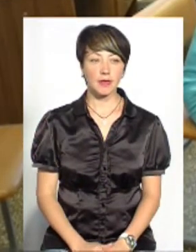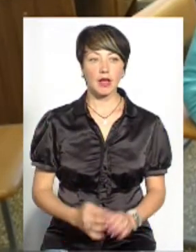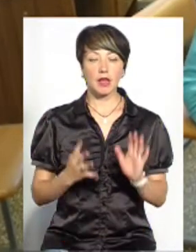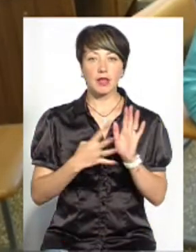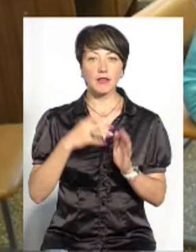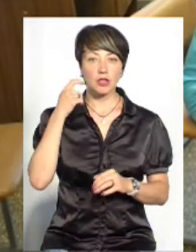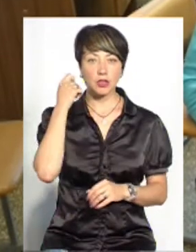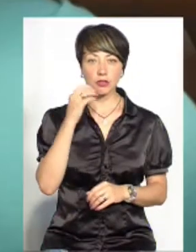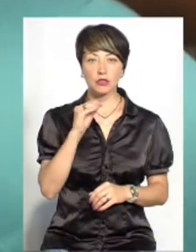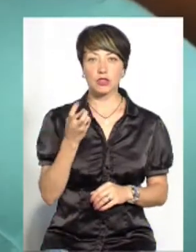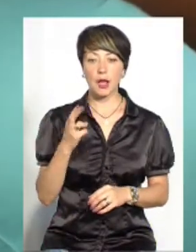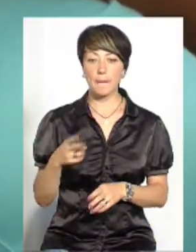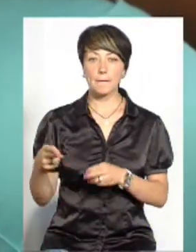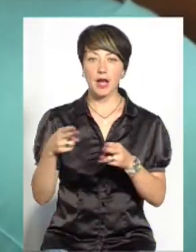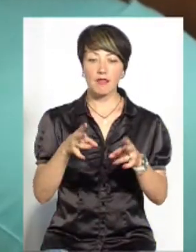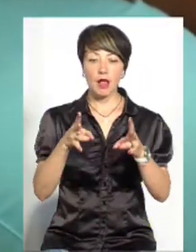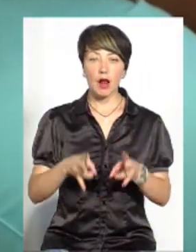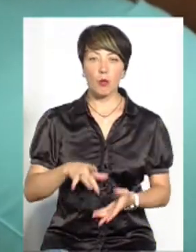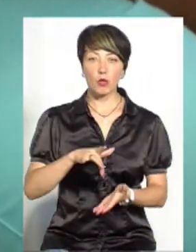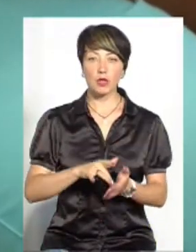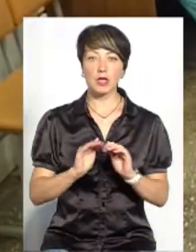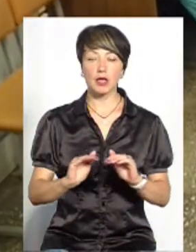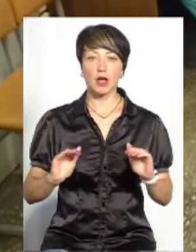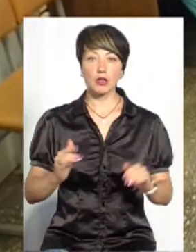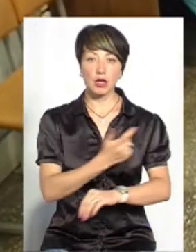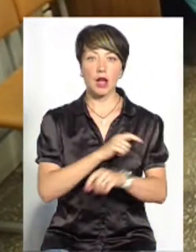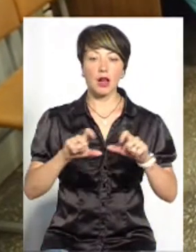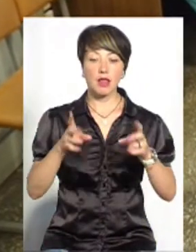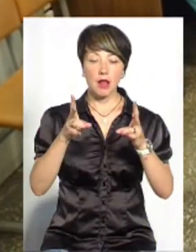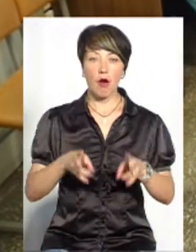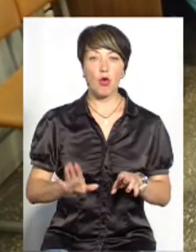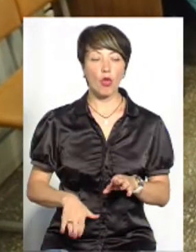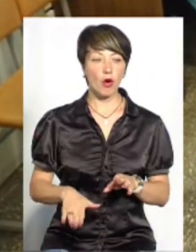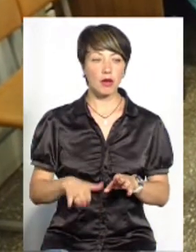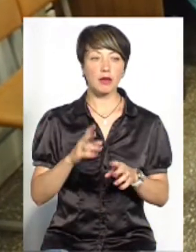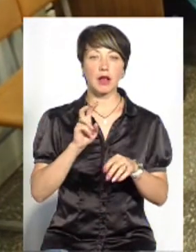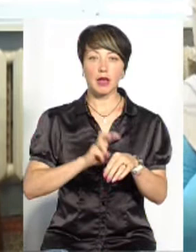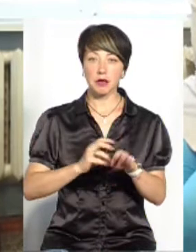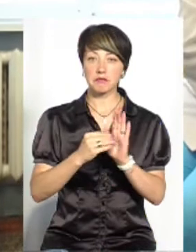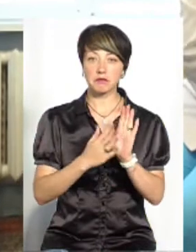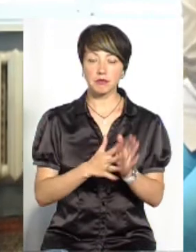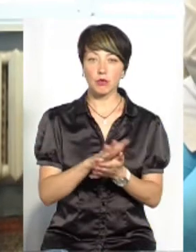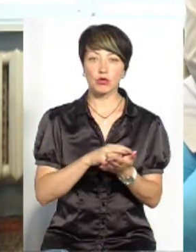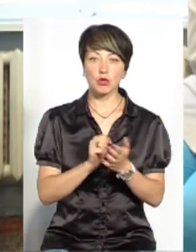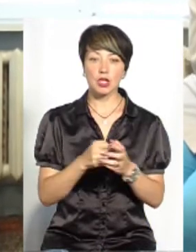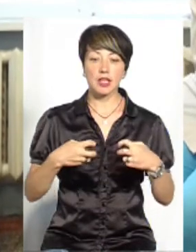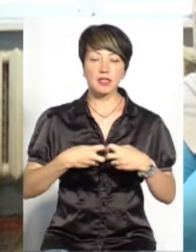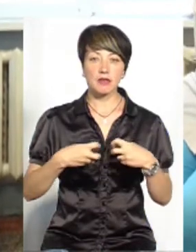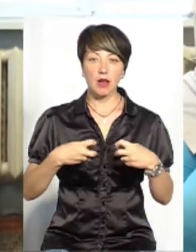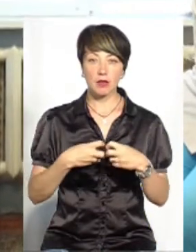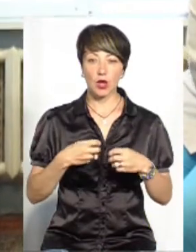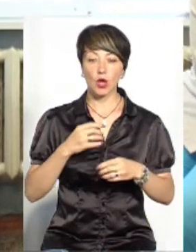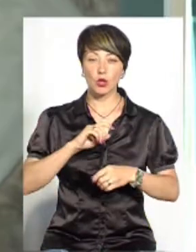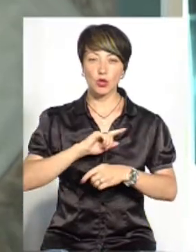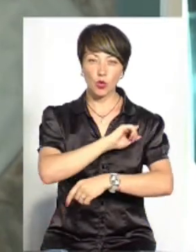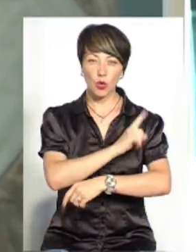9-річний Євген приїхав до травмпункту міської дитячої лікарні з травмою ноги. Після огляду хлопчика лікар поставив діагноз – пошкодження зв'язок. Євгену наклали тугу